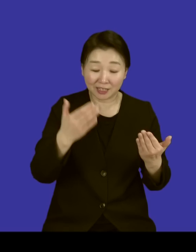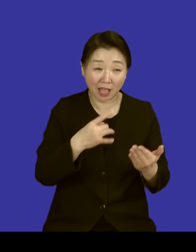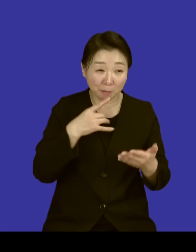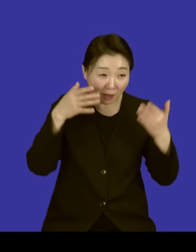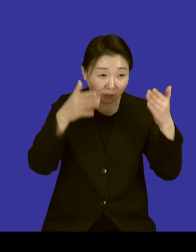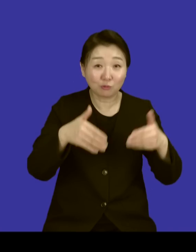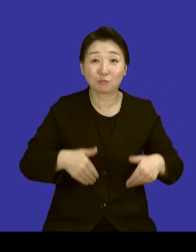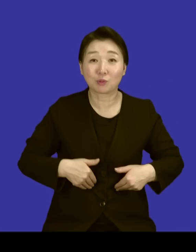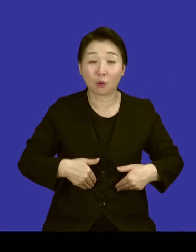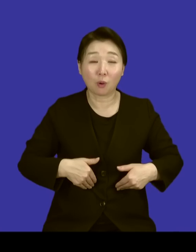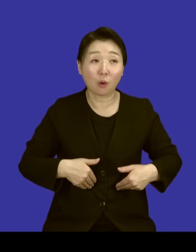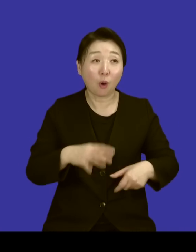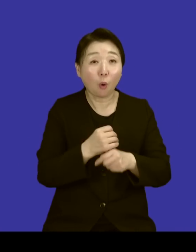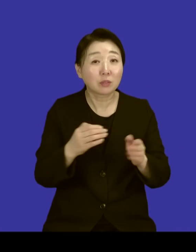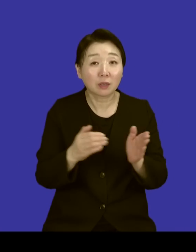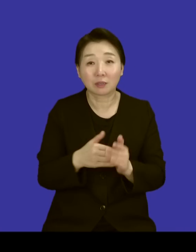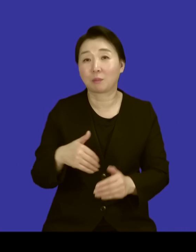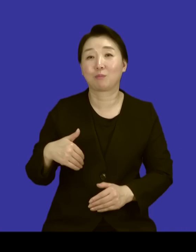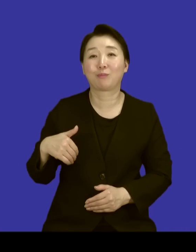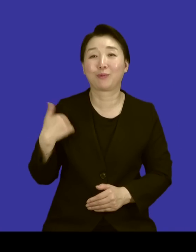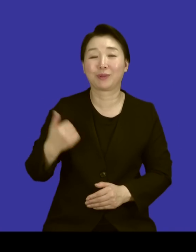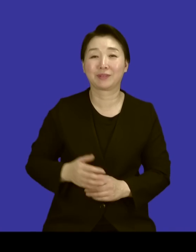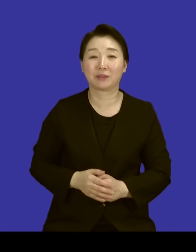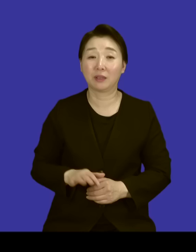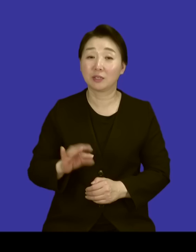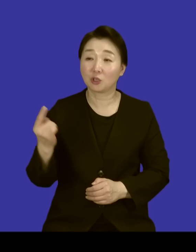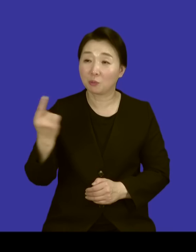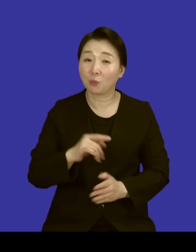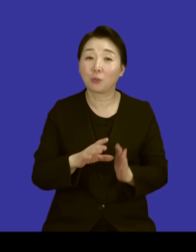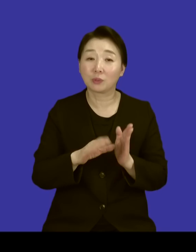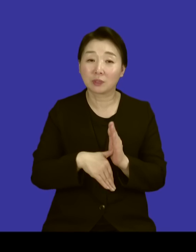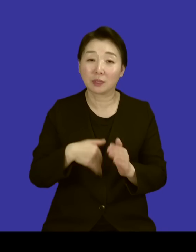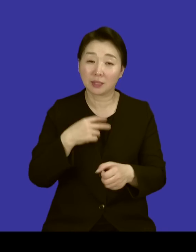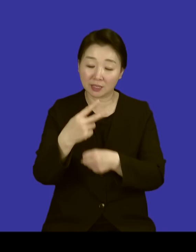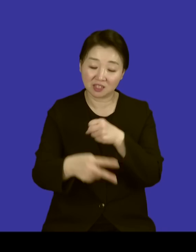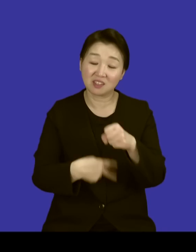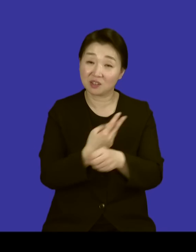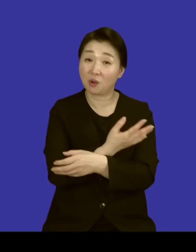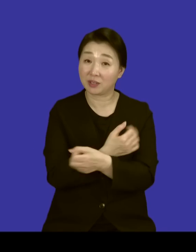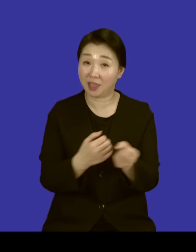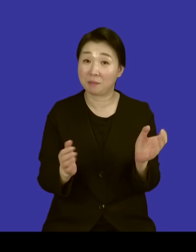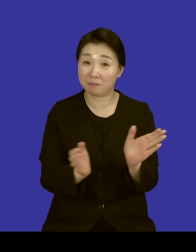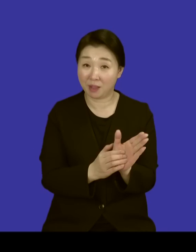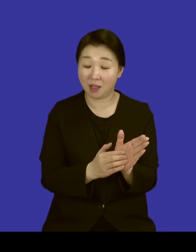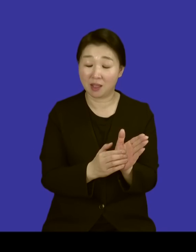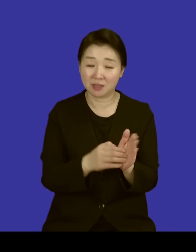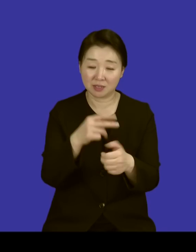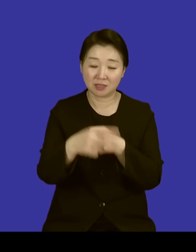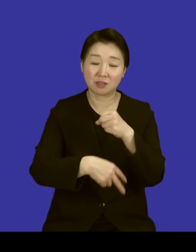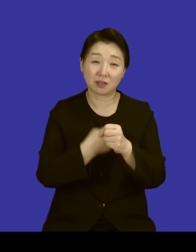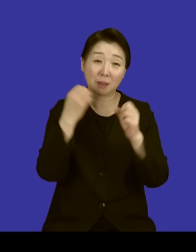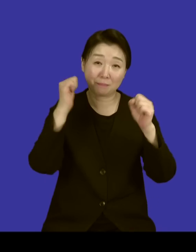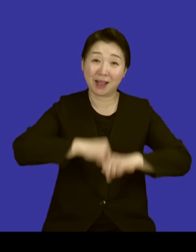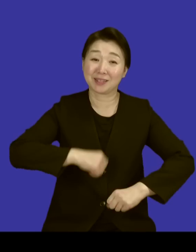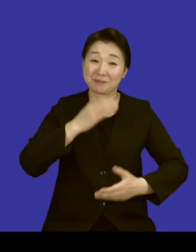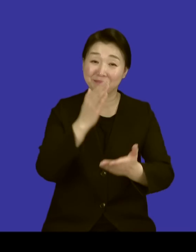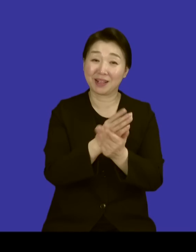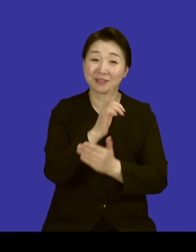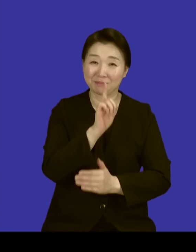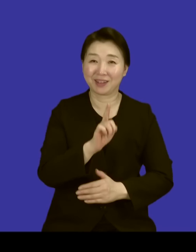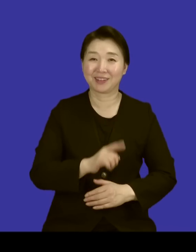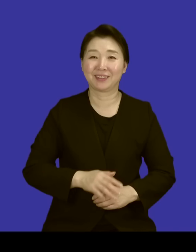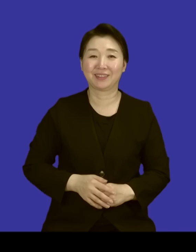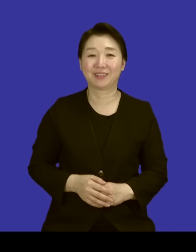언제까지 이걸 하실 거예요? 모르겠어요. 처음에 제가 올 때 처음에 이제 2년 계약하고 왔어요. 2년 동안 망하지 말자. 아까 이야기한 그게 제 자신이